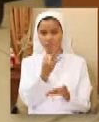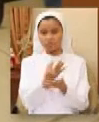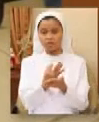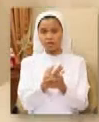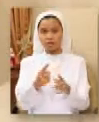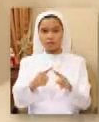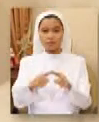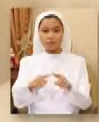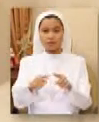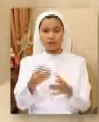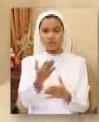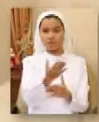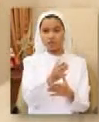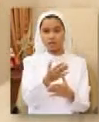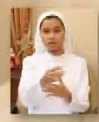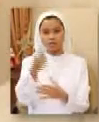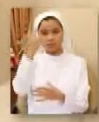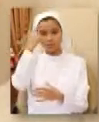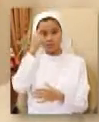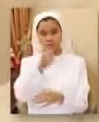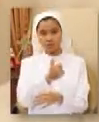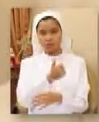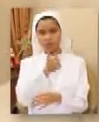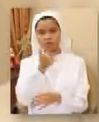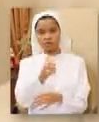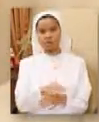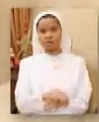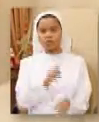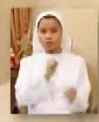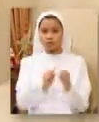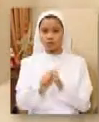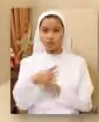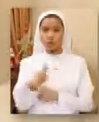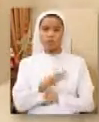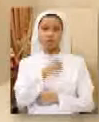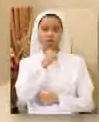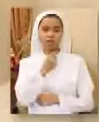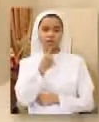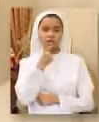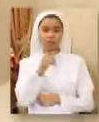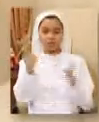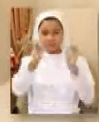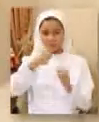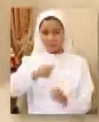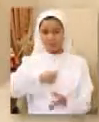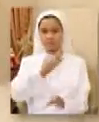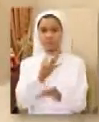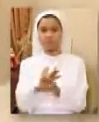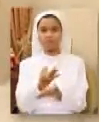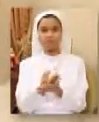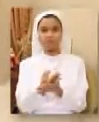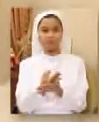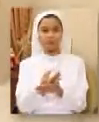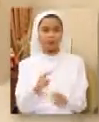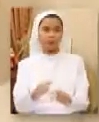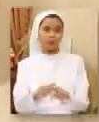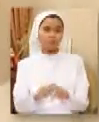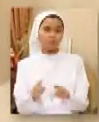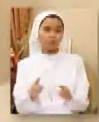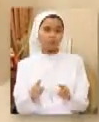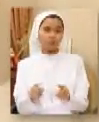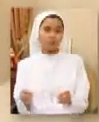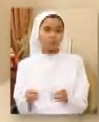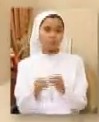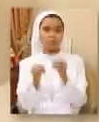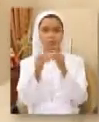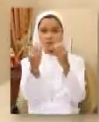niya. Kaya, huwag natin masasabing wala tayo. Hindi naman kinakailangan ang pera eh. Mahal. Misa, nagbibigay ng